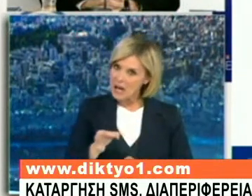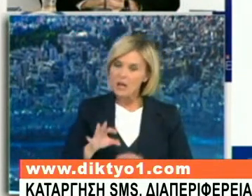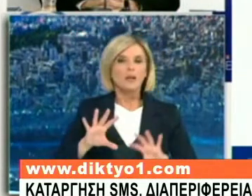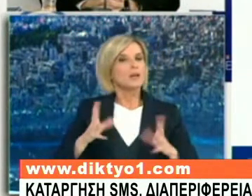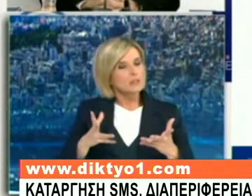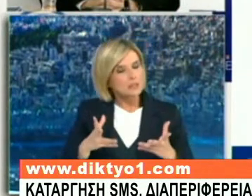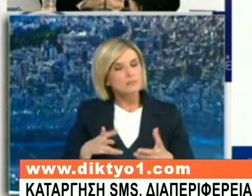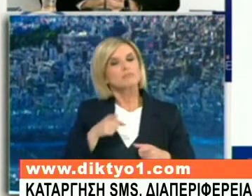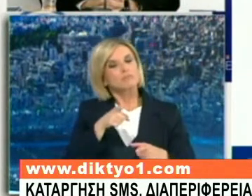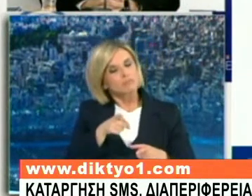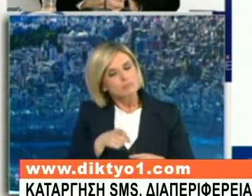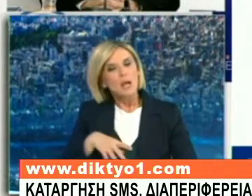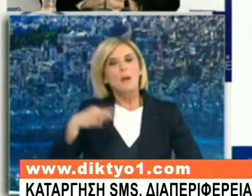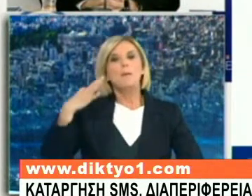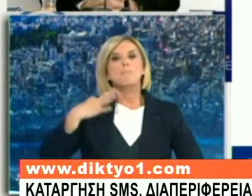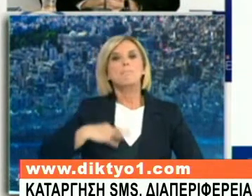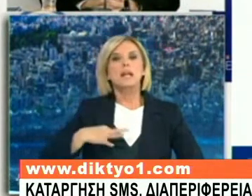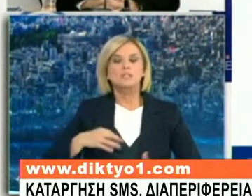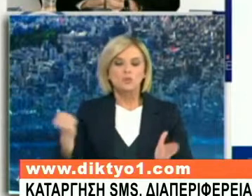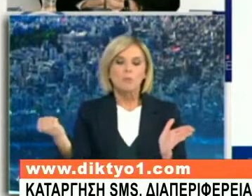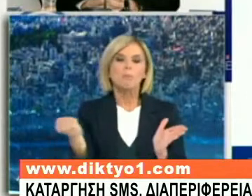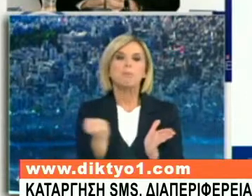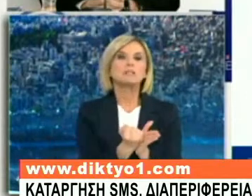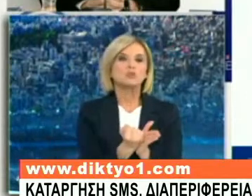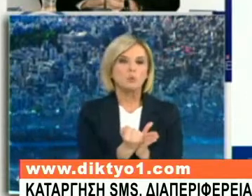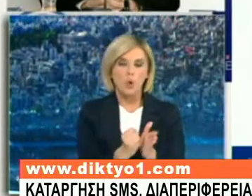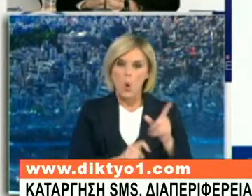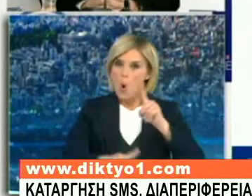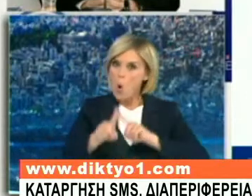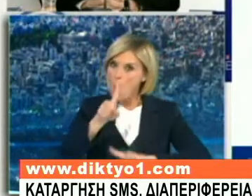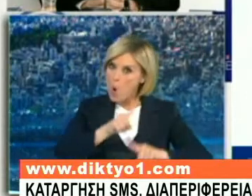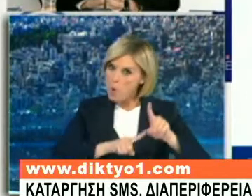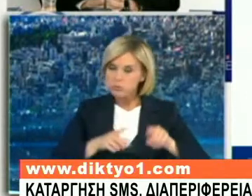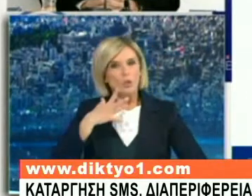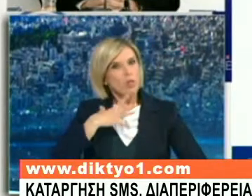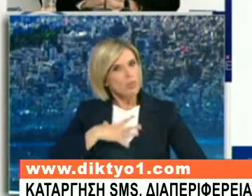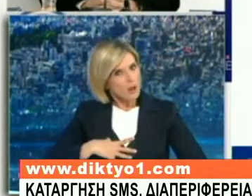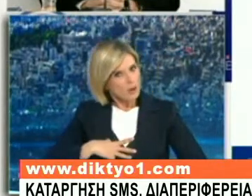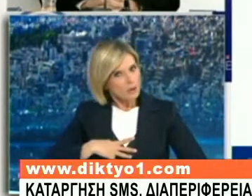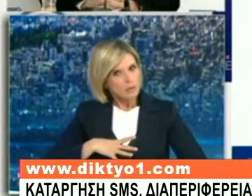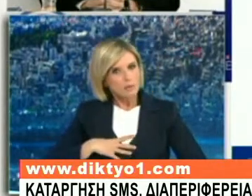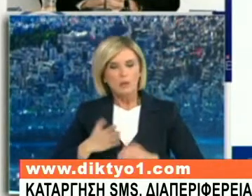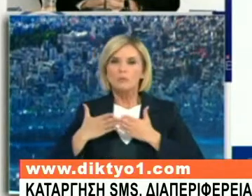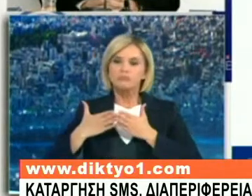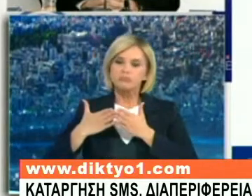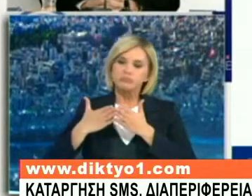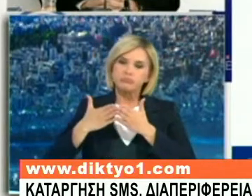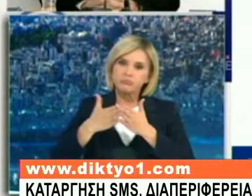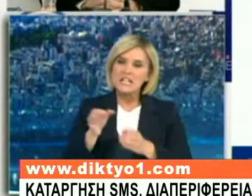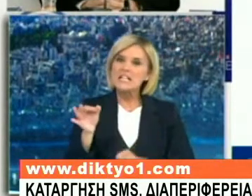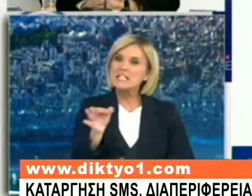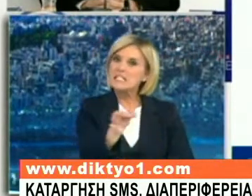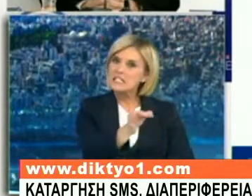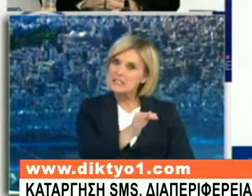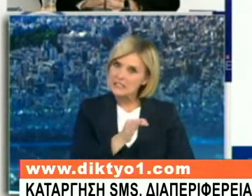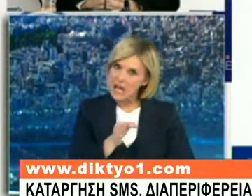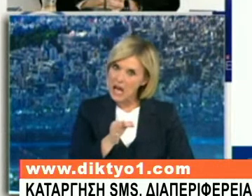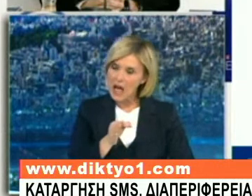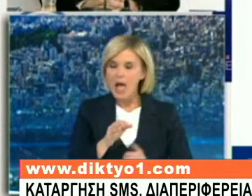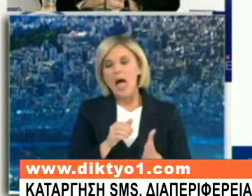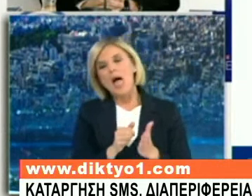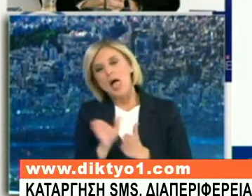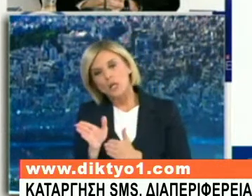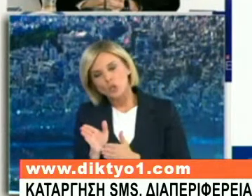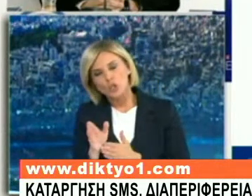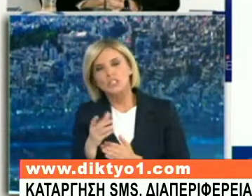πράσινου πιστοποιητικού. Πρακτικά αυτό σημαίνει πως όποιος επιθυμεί να ταξιδέψει προς και από τα νησιά μας, με εξαίρεση τη Λευκάδα,